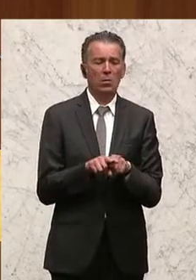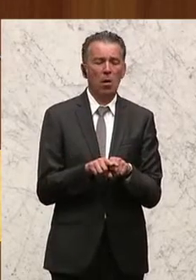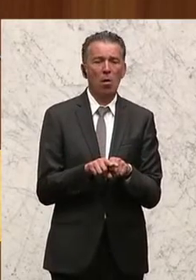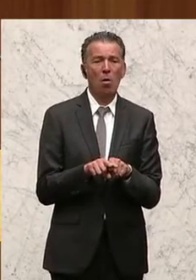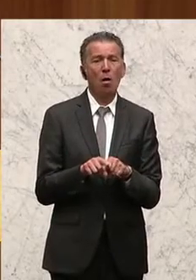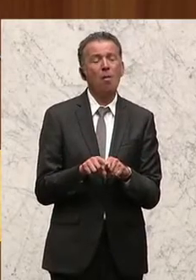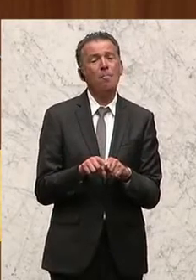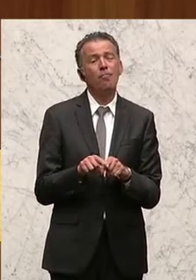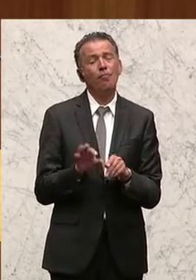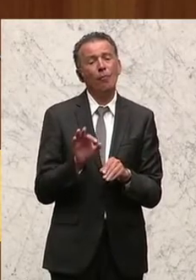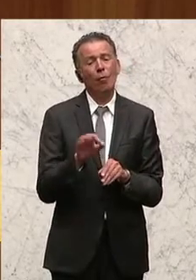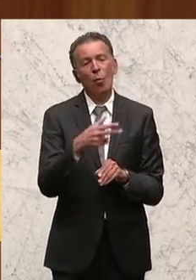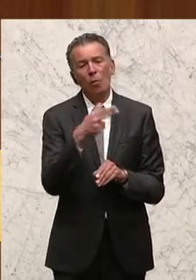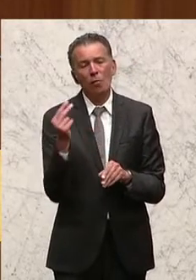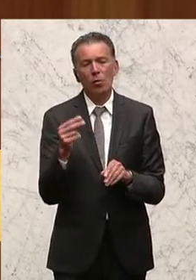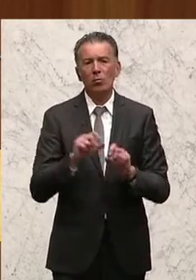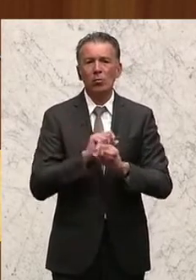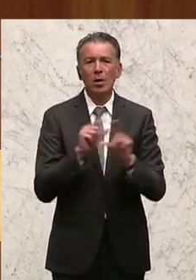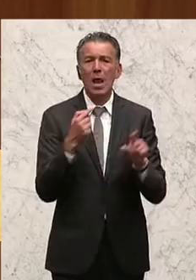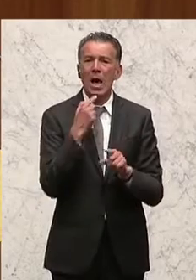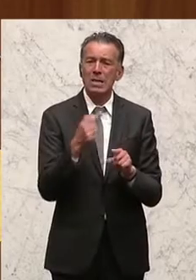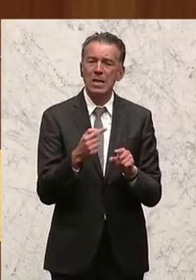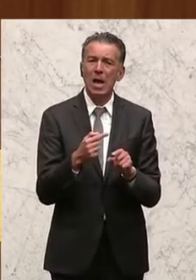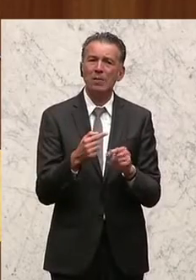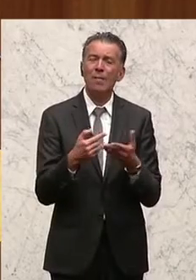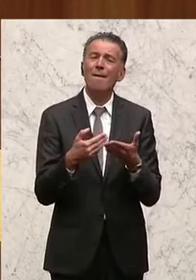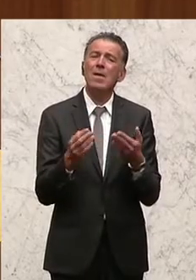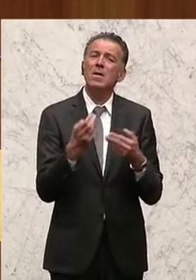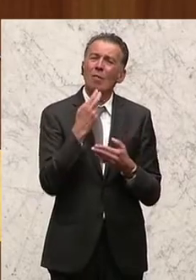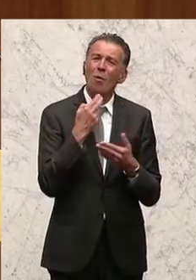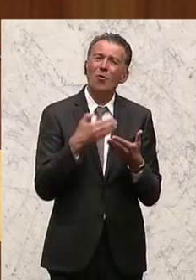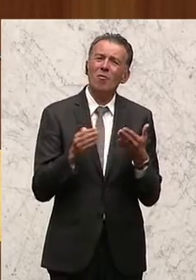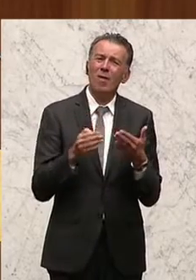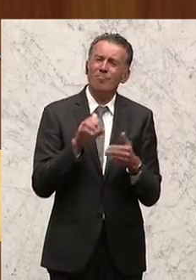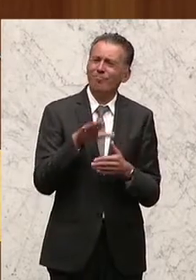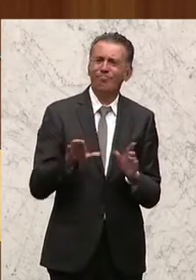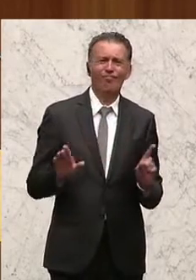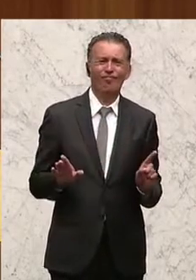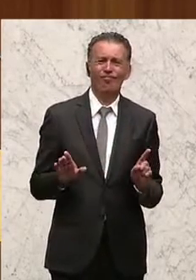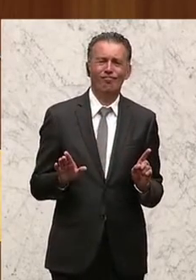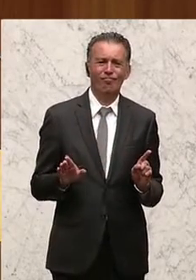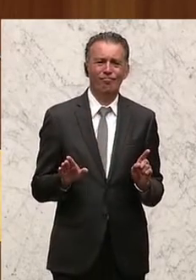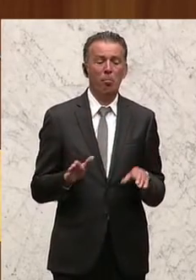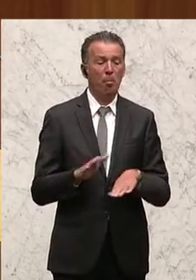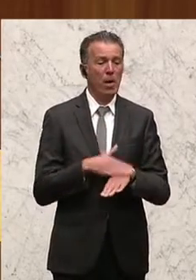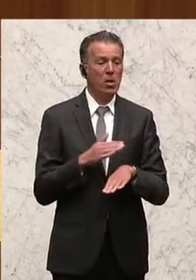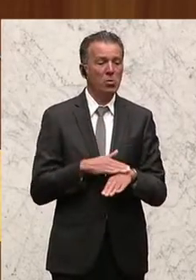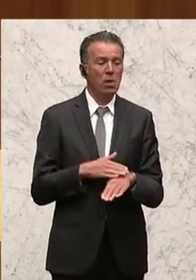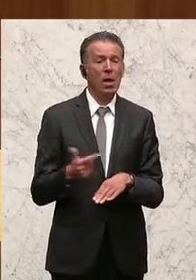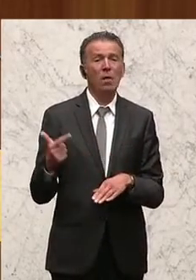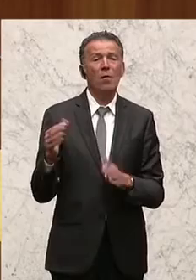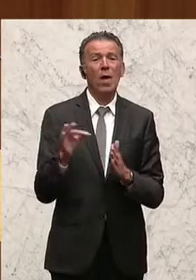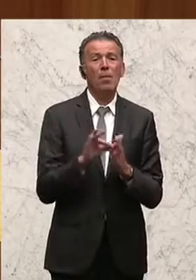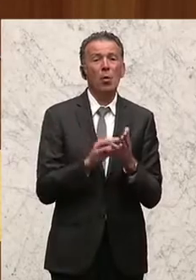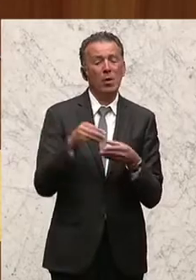mit der Bevölkerung, dass wir einmal klar sagen, was wollen wir nicht. Wir haben beispielsweise zwei